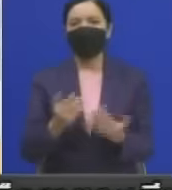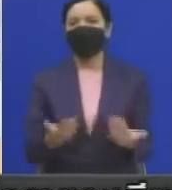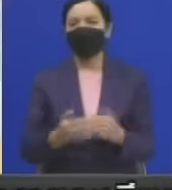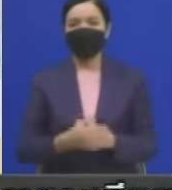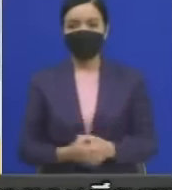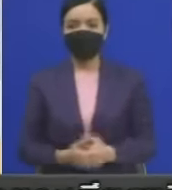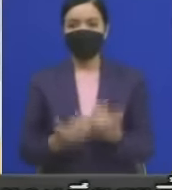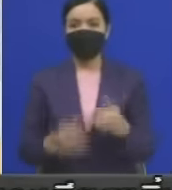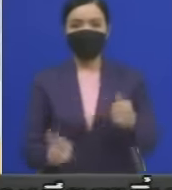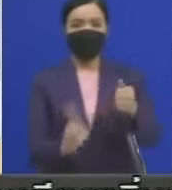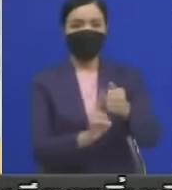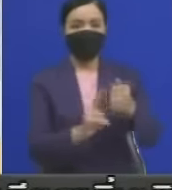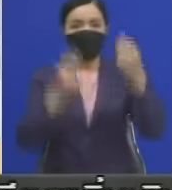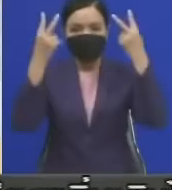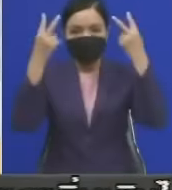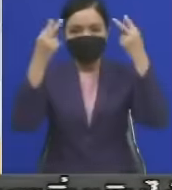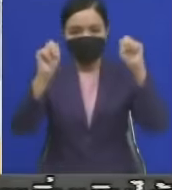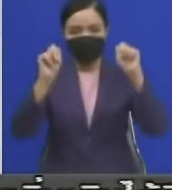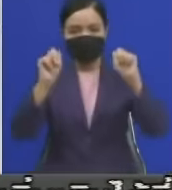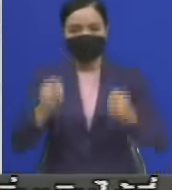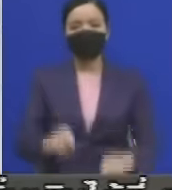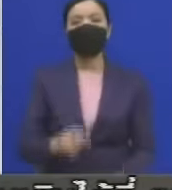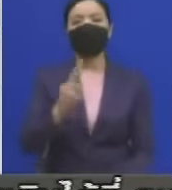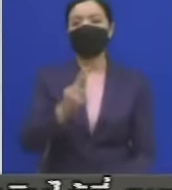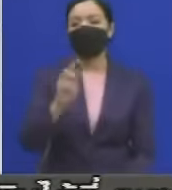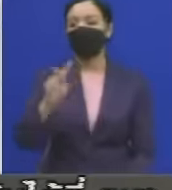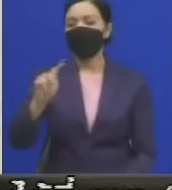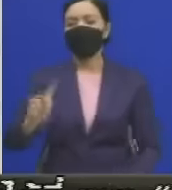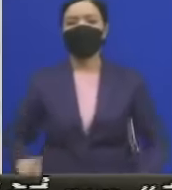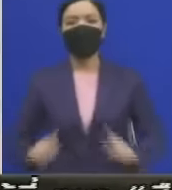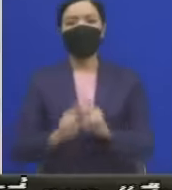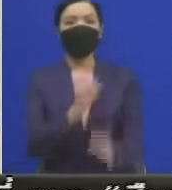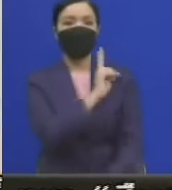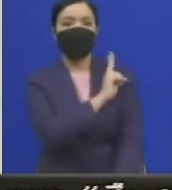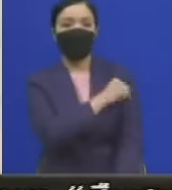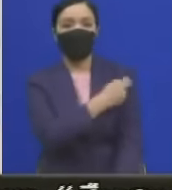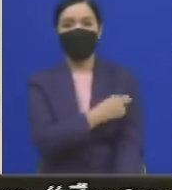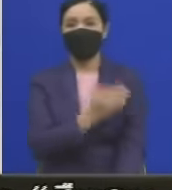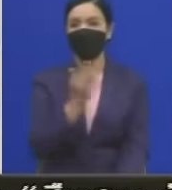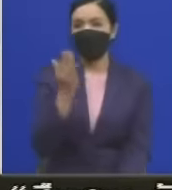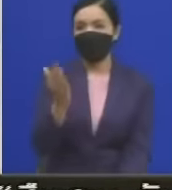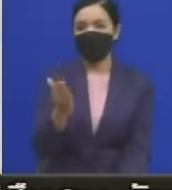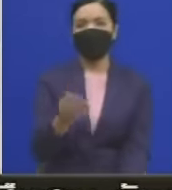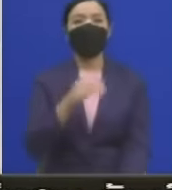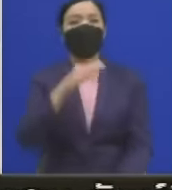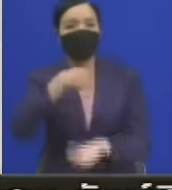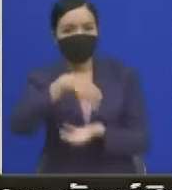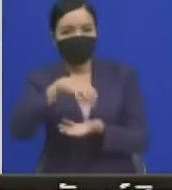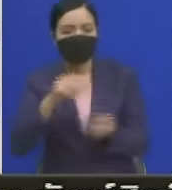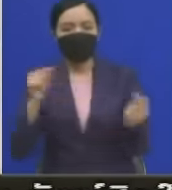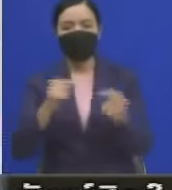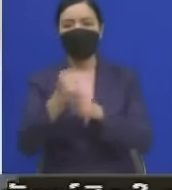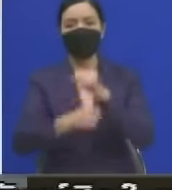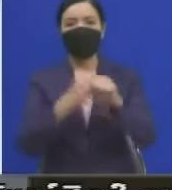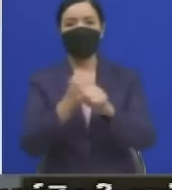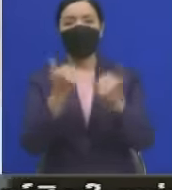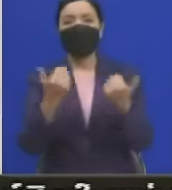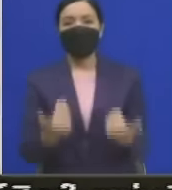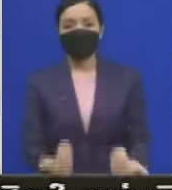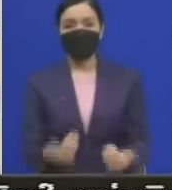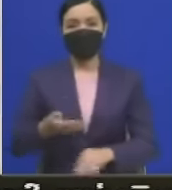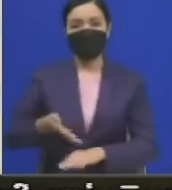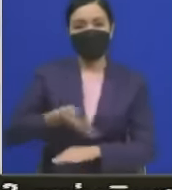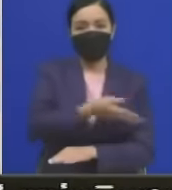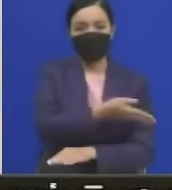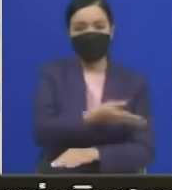ทีนี้วันนี้คุณอนุทินชาญวีรกูลรองนายกรัฐมนตรีสาธารณสุขได้พูดถึงการรับมือกับสถานการณ์ในปีนี้นะครับก่อนหน้